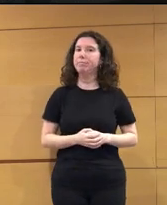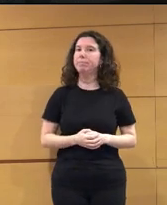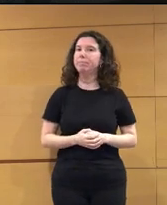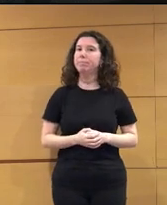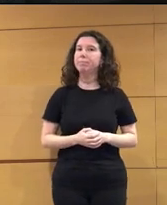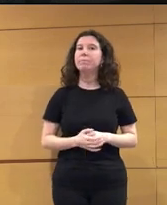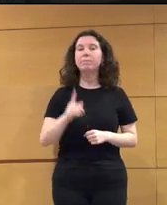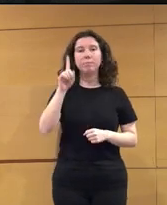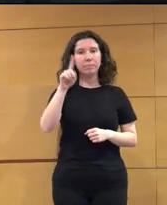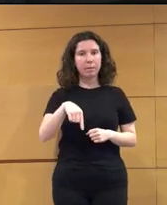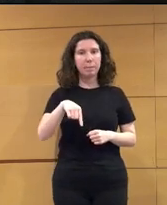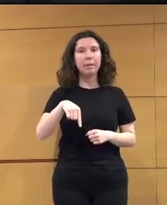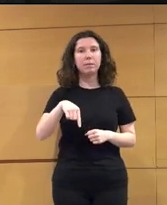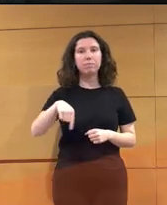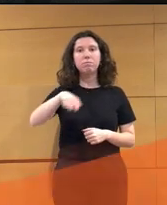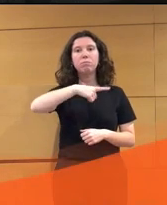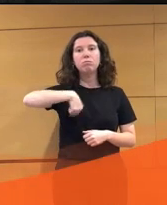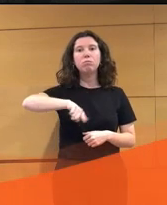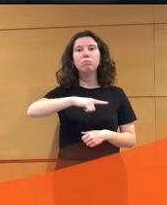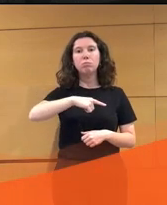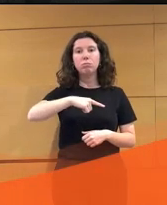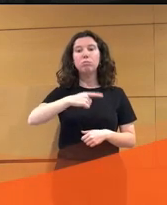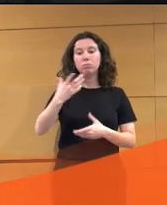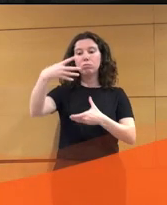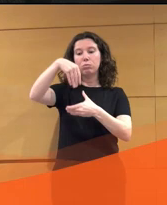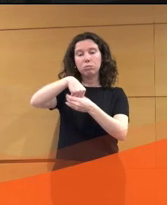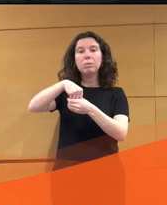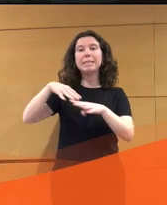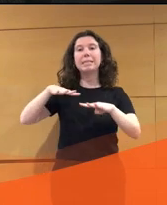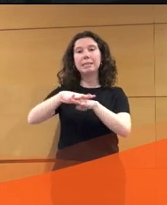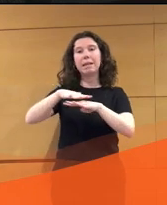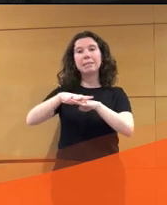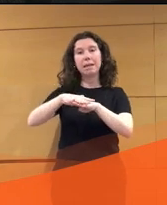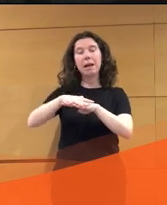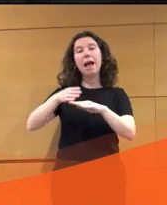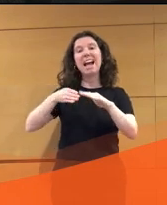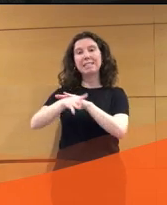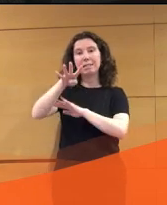També som membres de la xarxa AccessCAT i